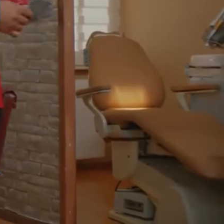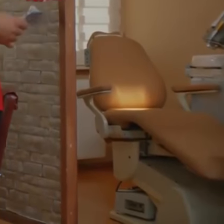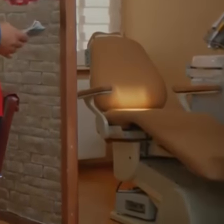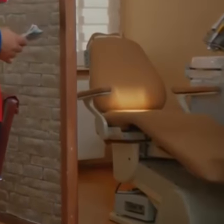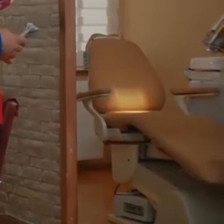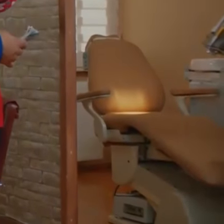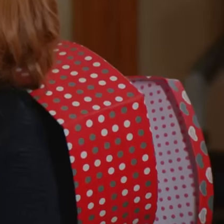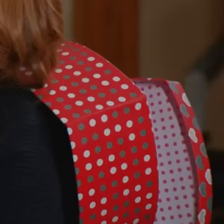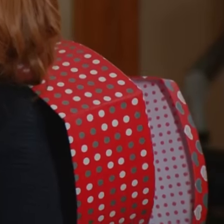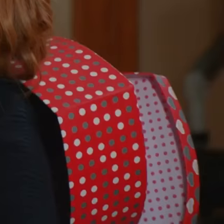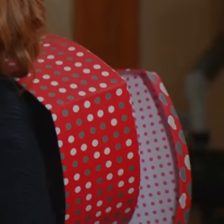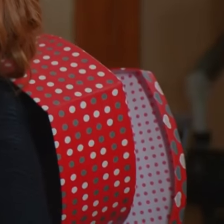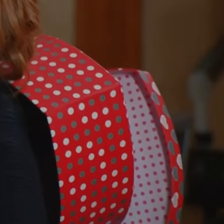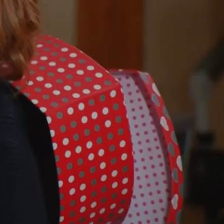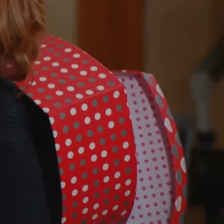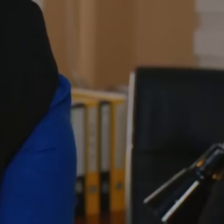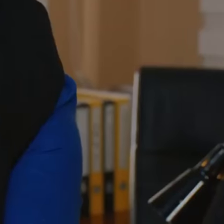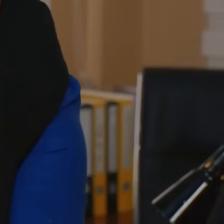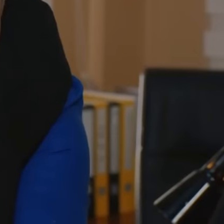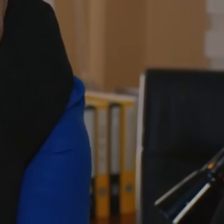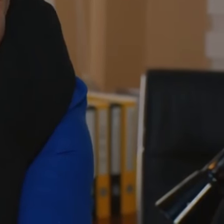Duygulanıp sarıldılar.